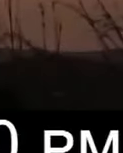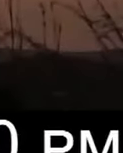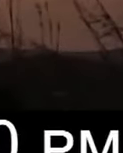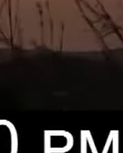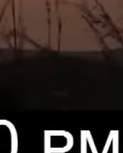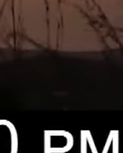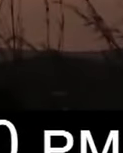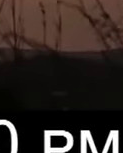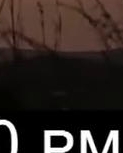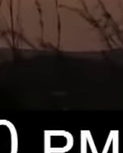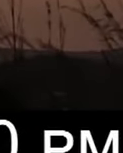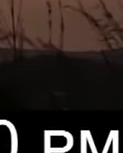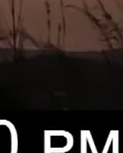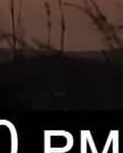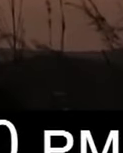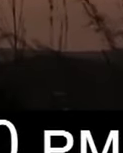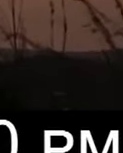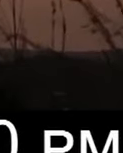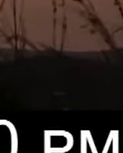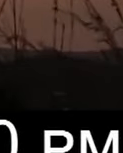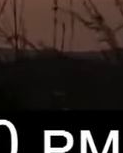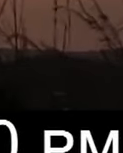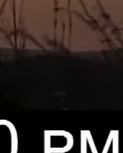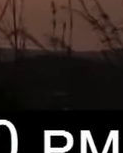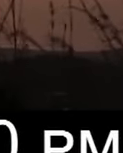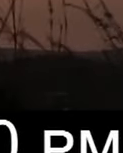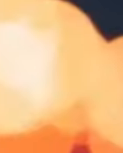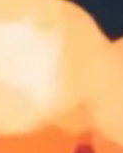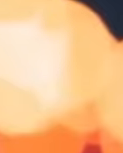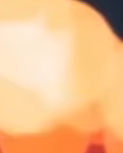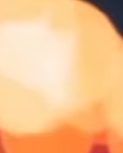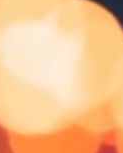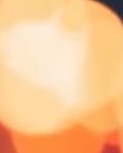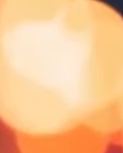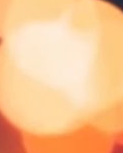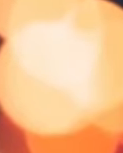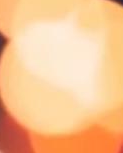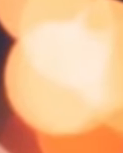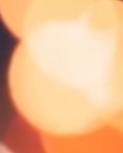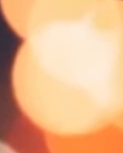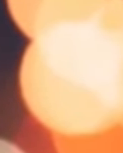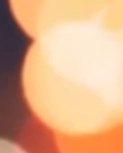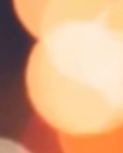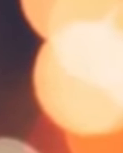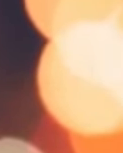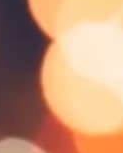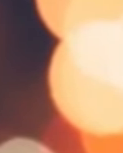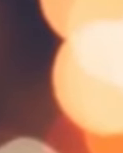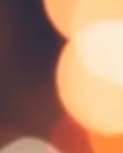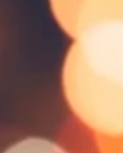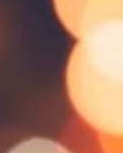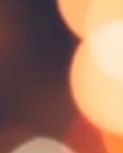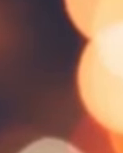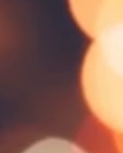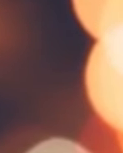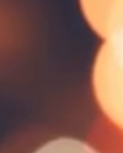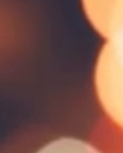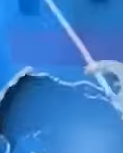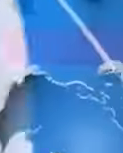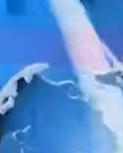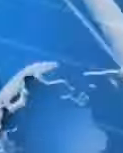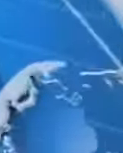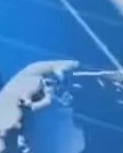In season 2 of Simanga, The Entangled Inheritance on Eswatini TV, Sibuko Semaswati.